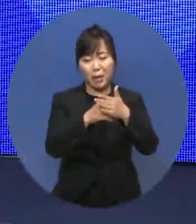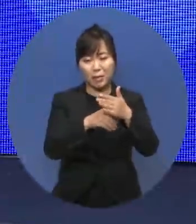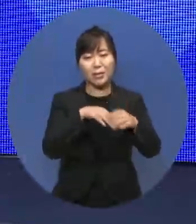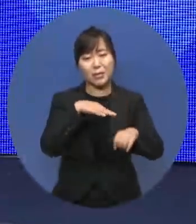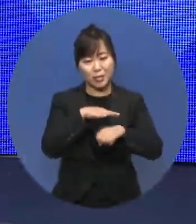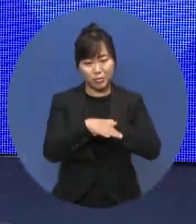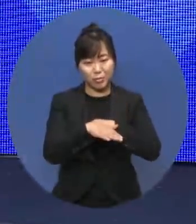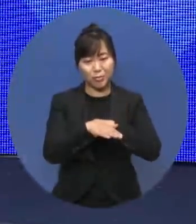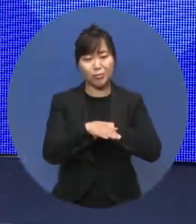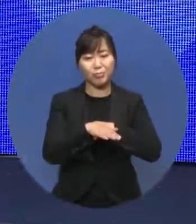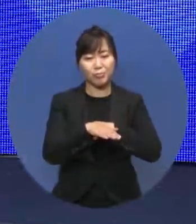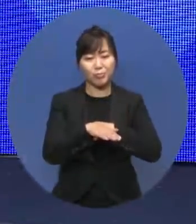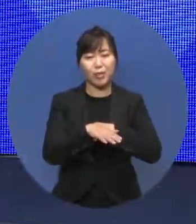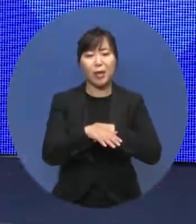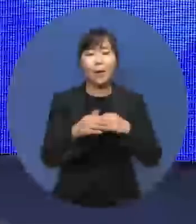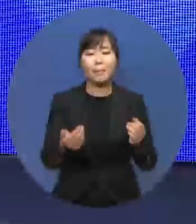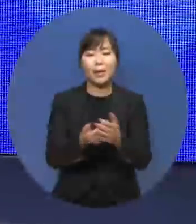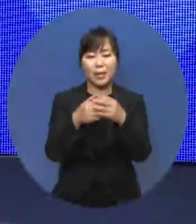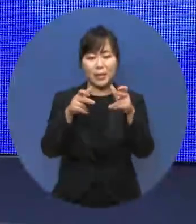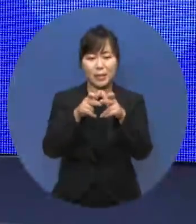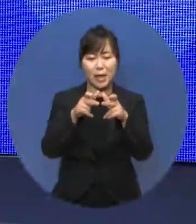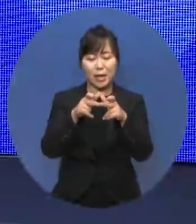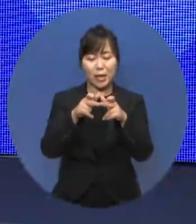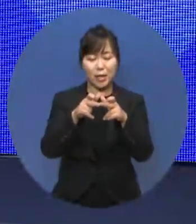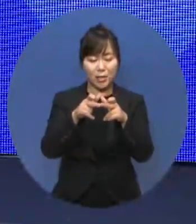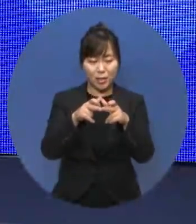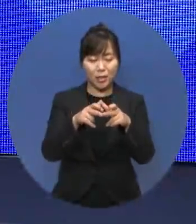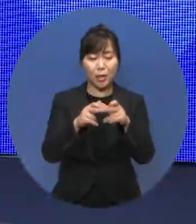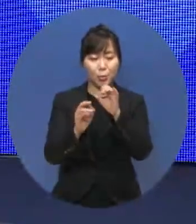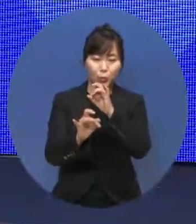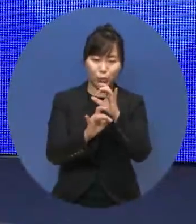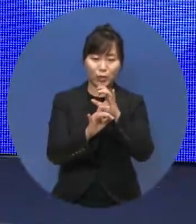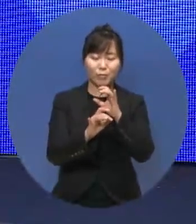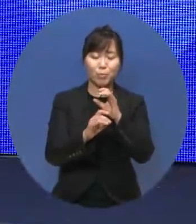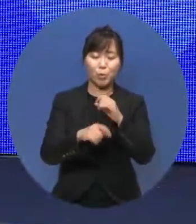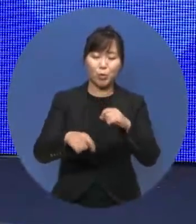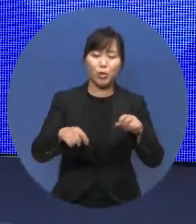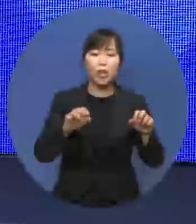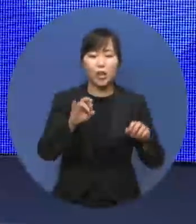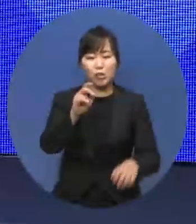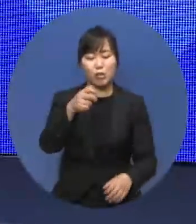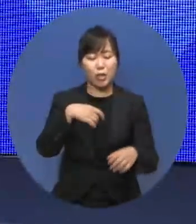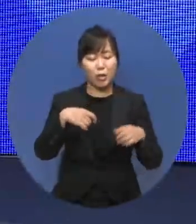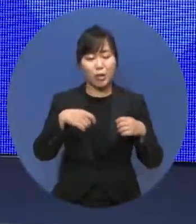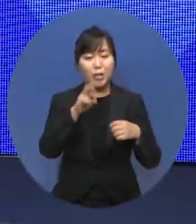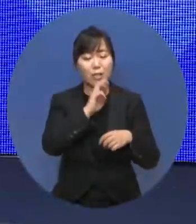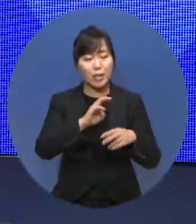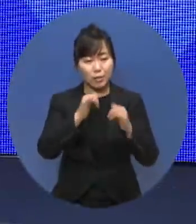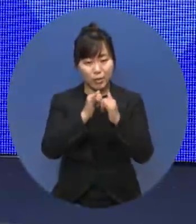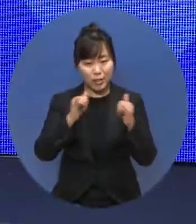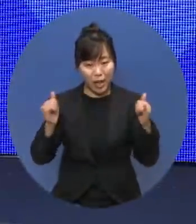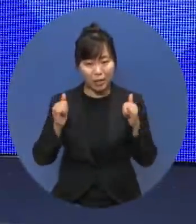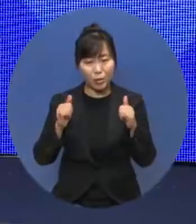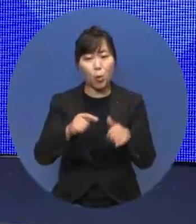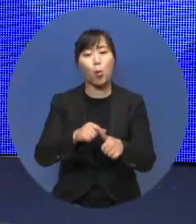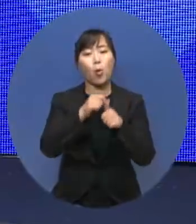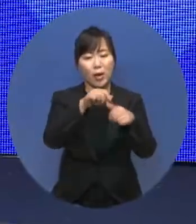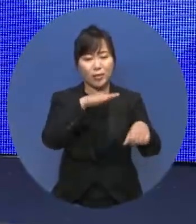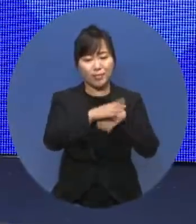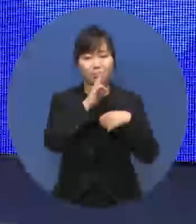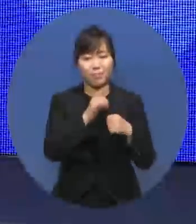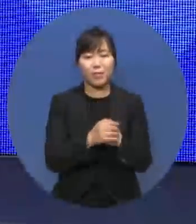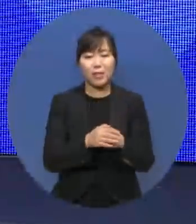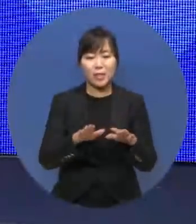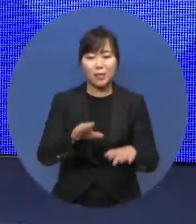감면받는 방식으로 발달장애 연주자들을 고용하는 형태로 저희가 진행을 좀 하고 있습니다. 그래서 지금 현재로서 한